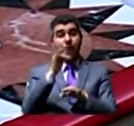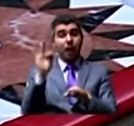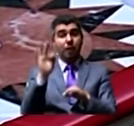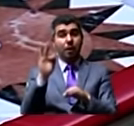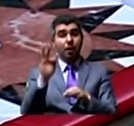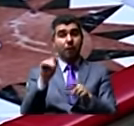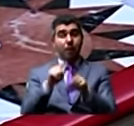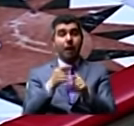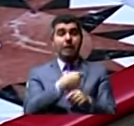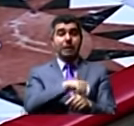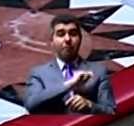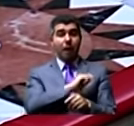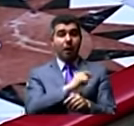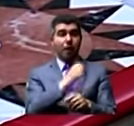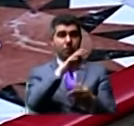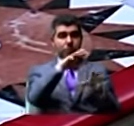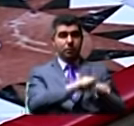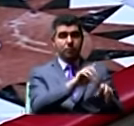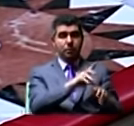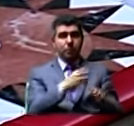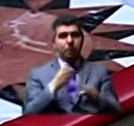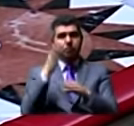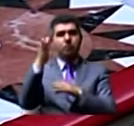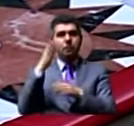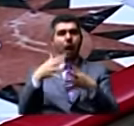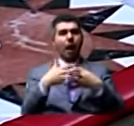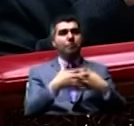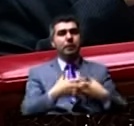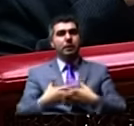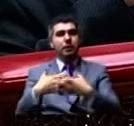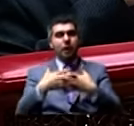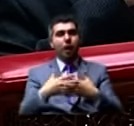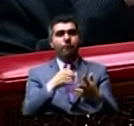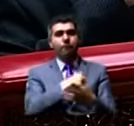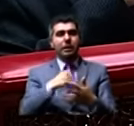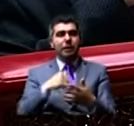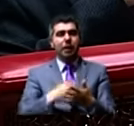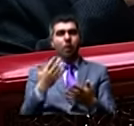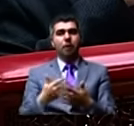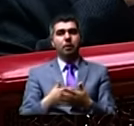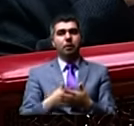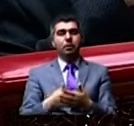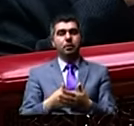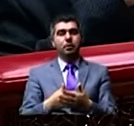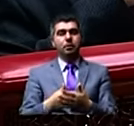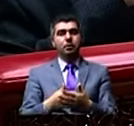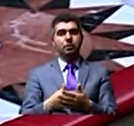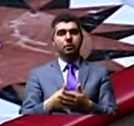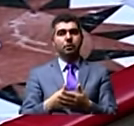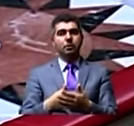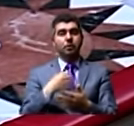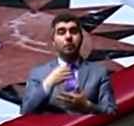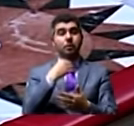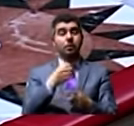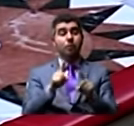فرنسا؟ سبليون بقى في سبليون، راهم في الدول في العالم كله، راهم في اليابان، راه في امريكان. قول لي ما